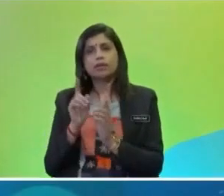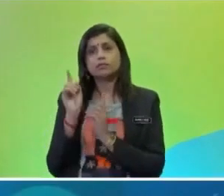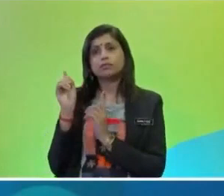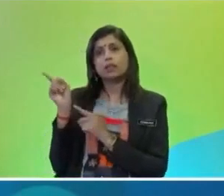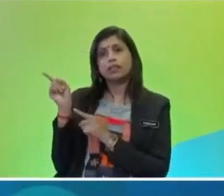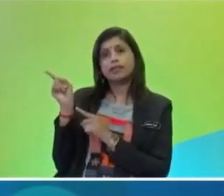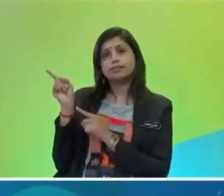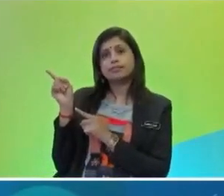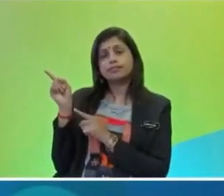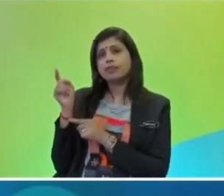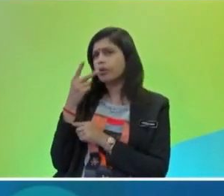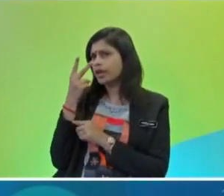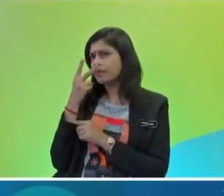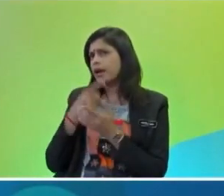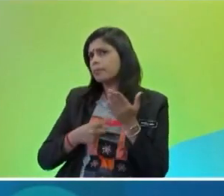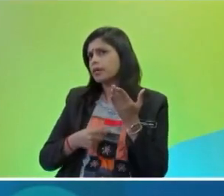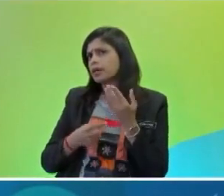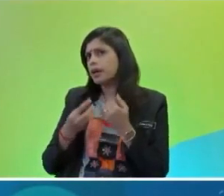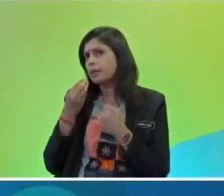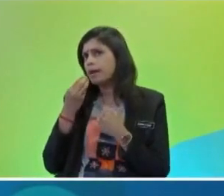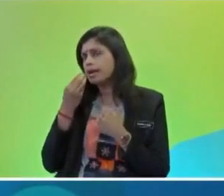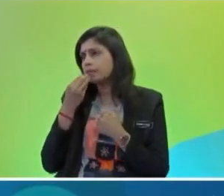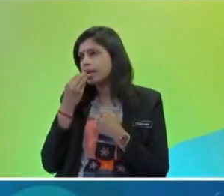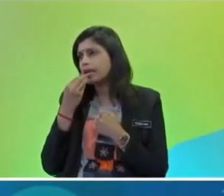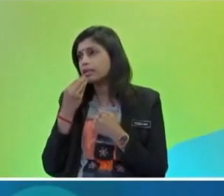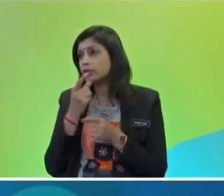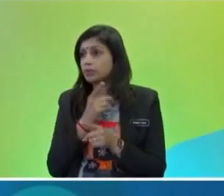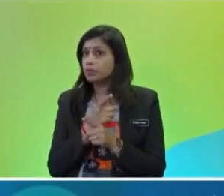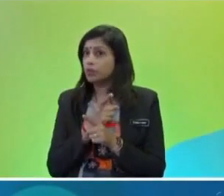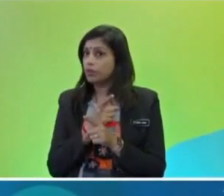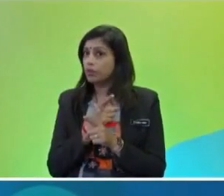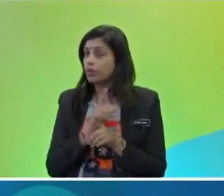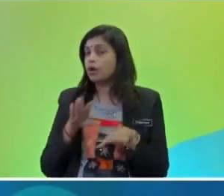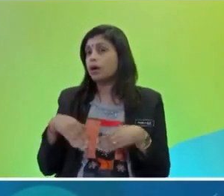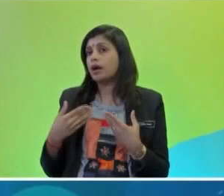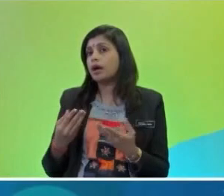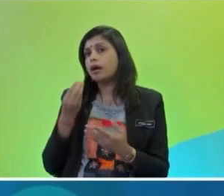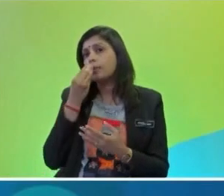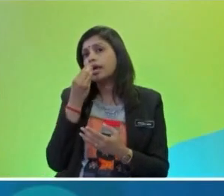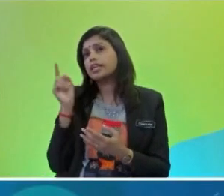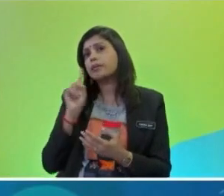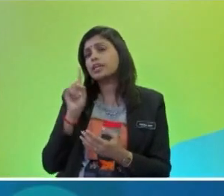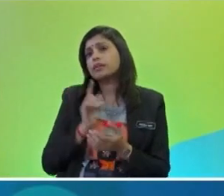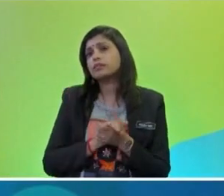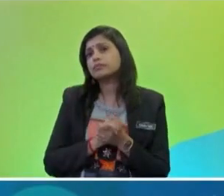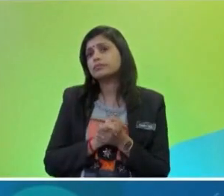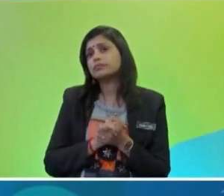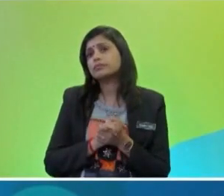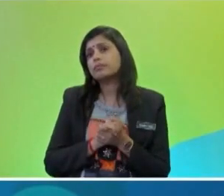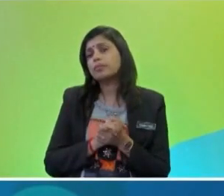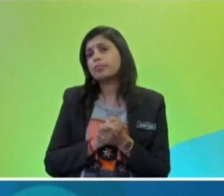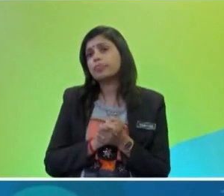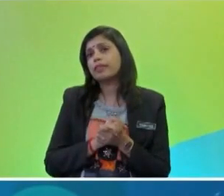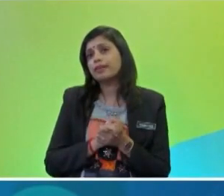saya nampak mereka makan-makan, saya rasa mereka menziarahi satu sama lain. Menziarahi satu sama lain. Okey, kita boleh nampak